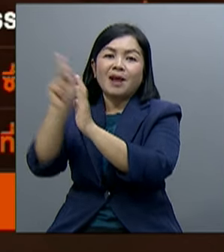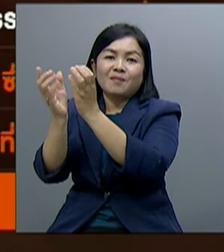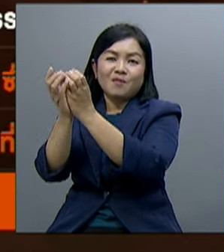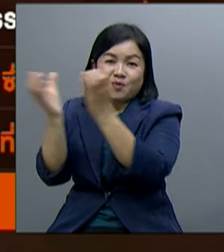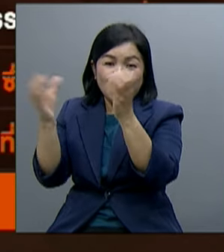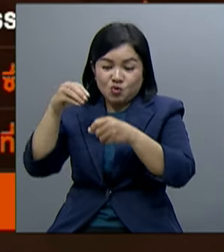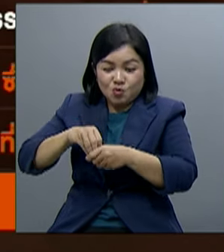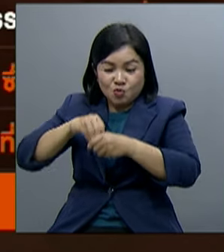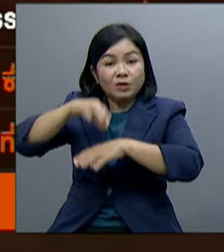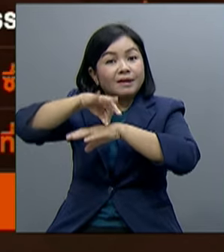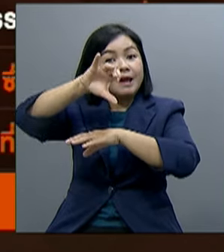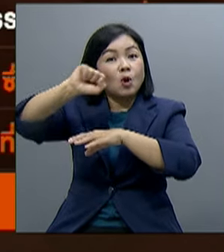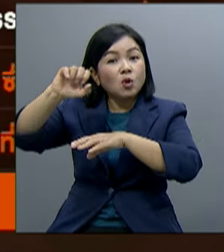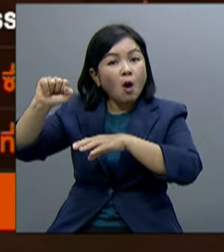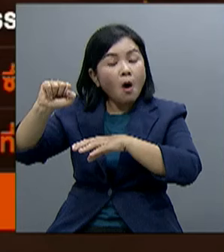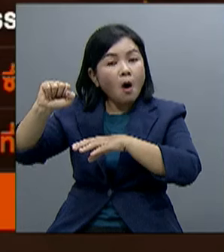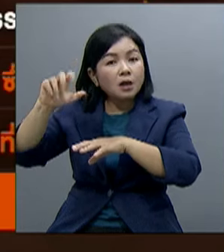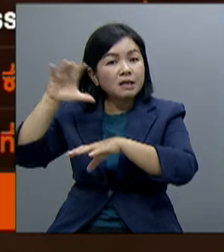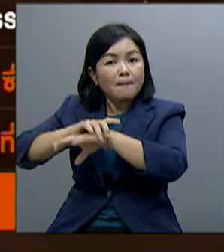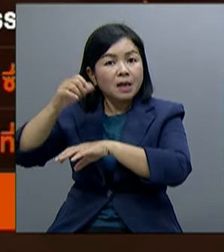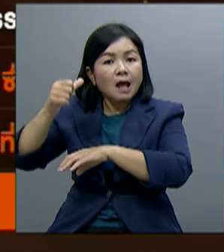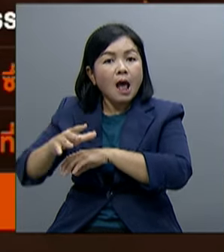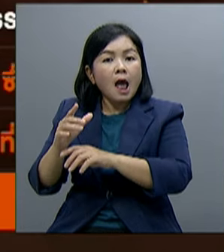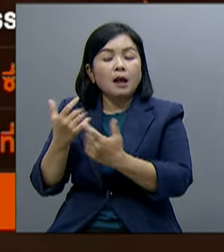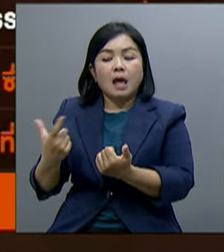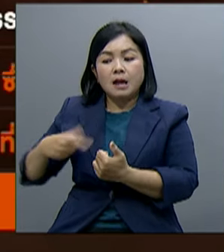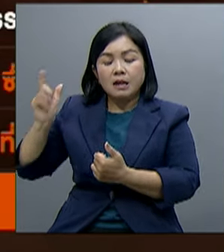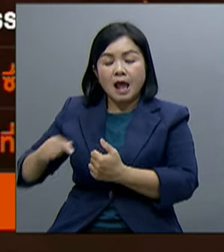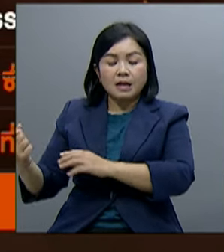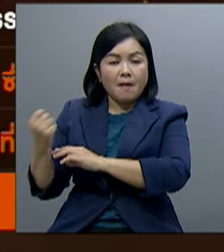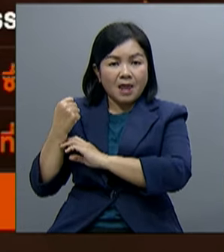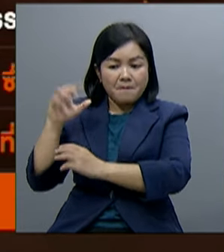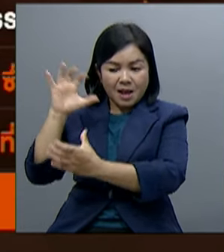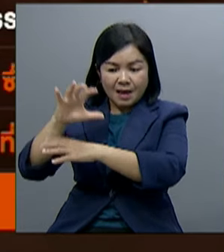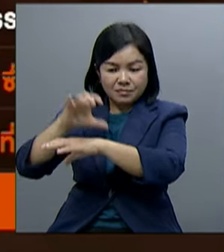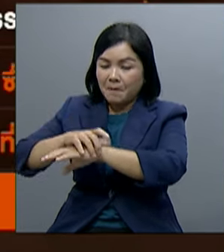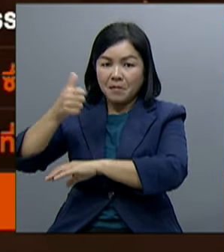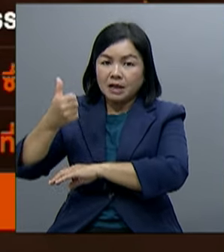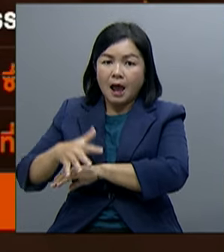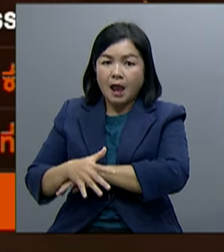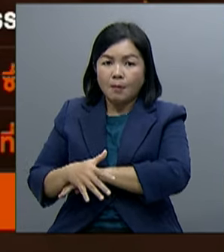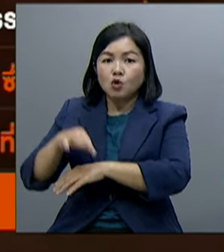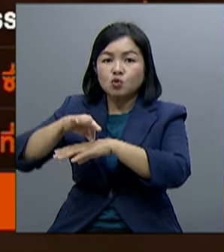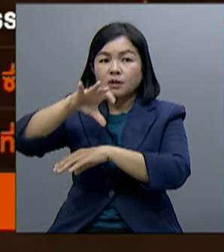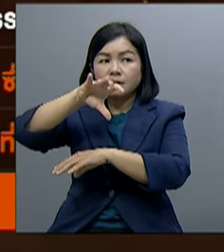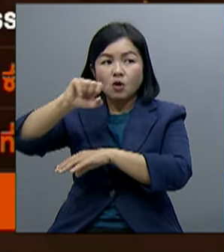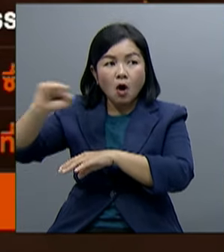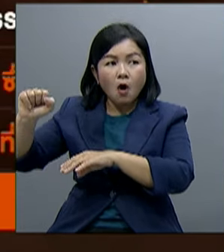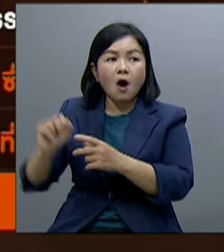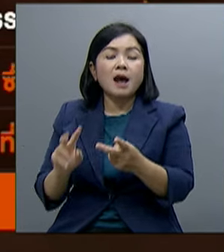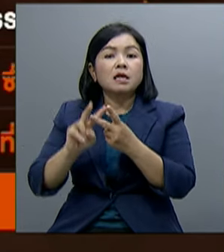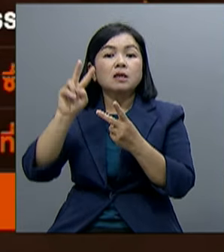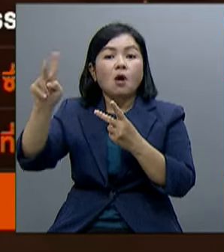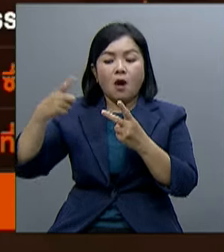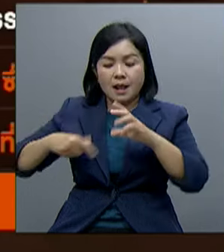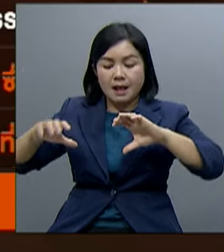เพราะอยู่ในสมัยการประชุมสภาผู้แทนราษฎรศาลไม่มีอำนาจที่จะออกหมายจับคดีที่ 2ค่ะเป็นคดีที่อัยการ